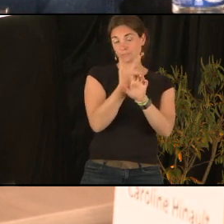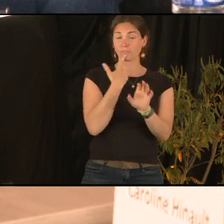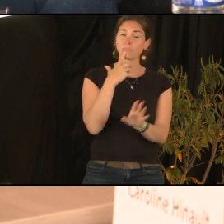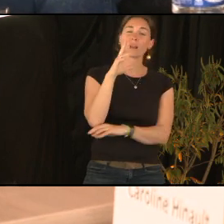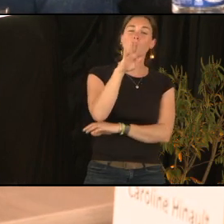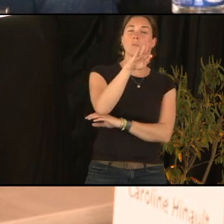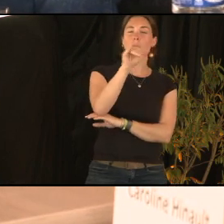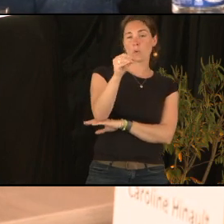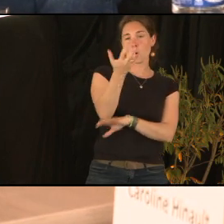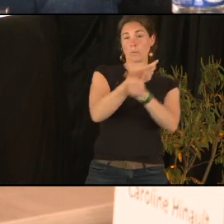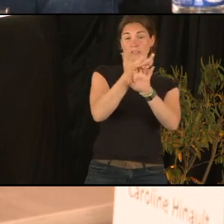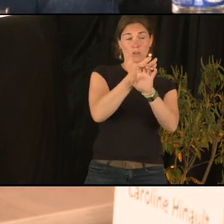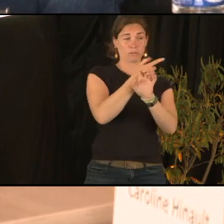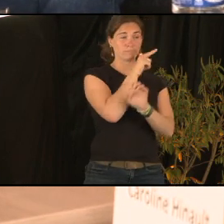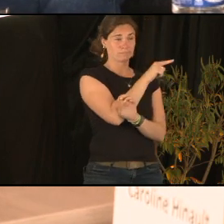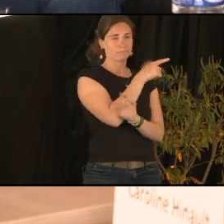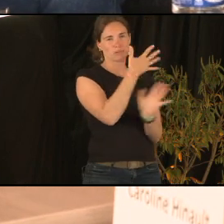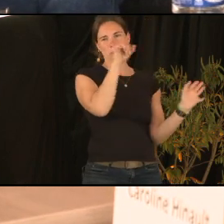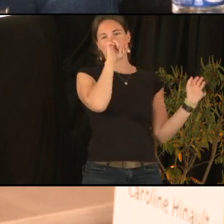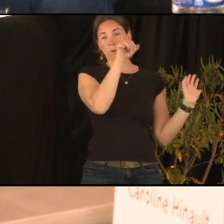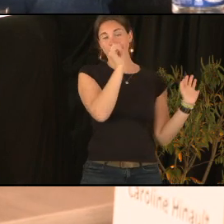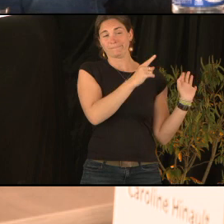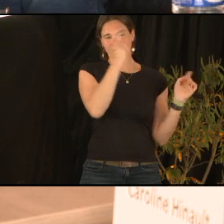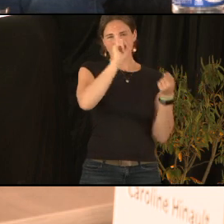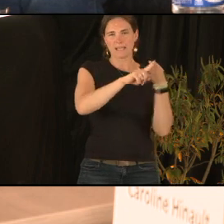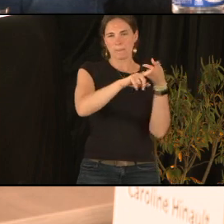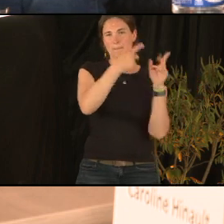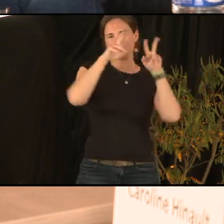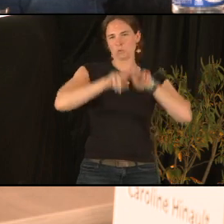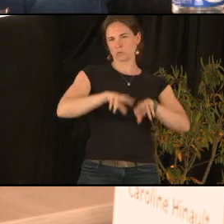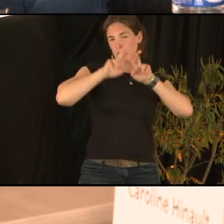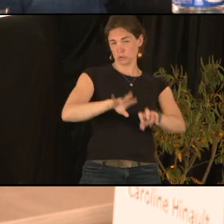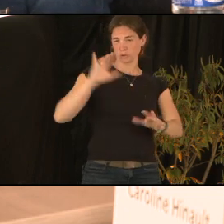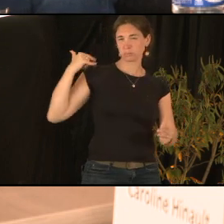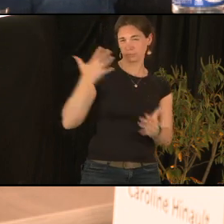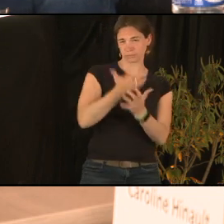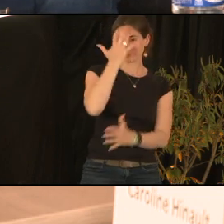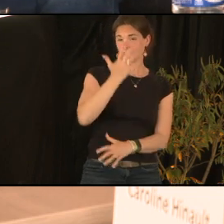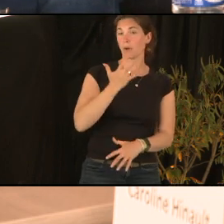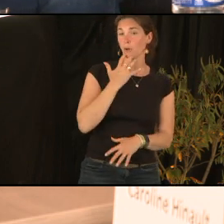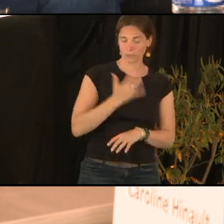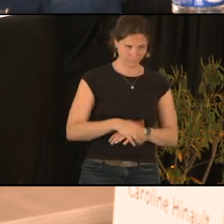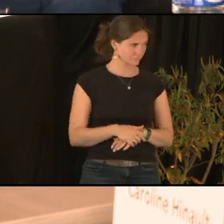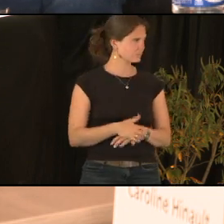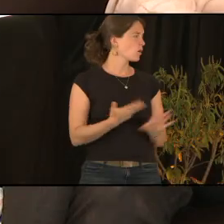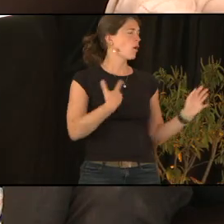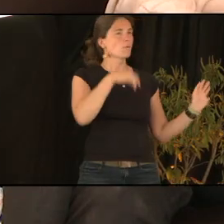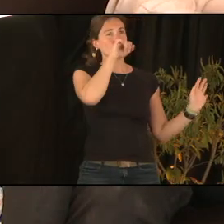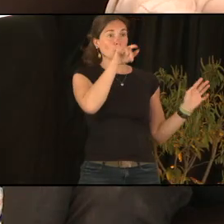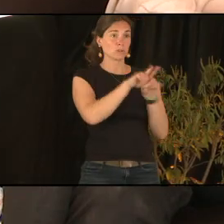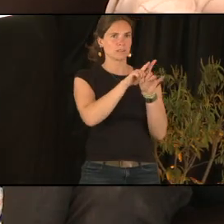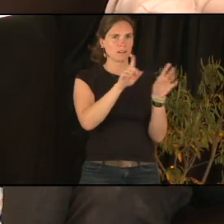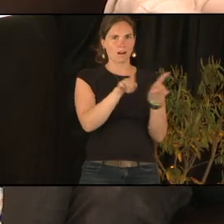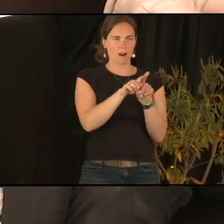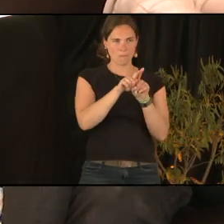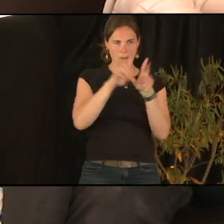des marottes de Jérémy, enfin en tout cas un sujet d'étude très sérieux, plus que marotte, mais il y a de